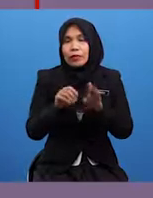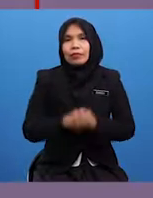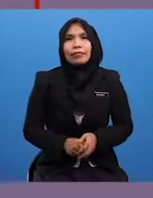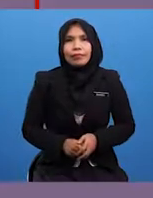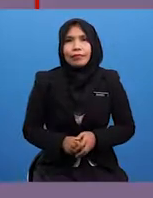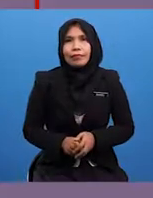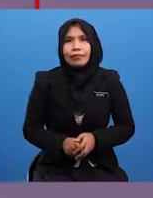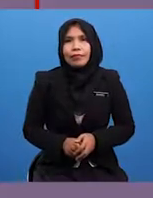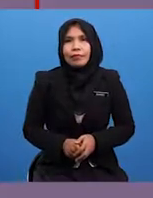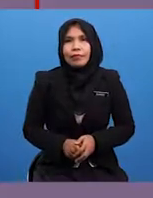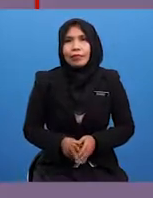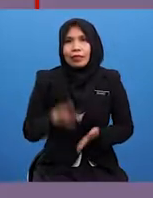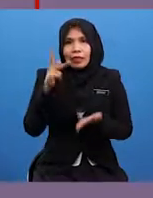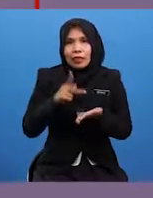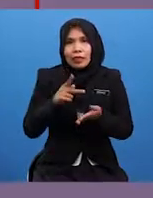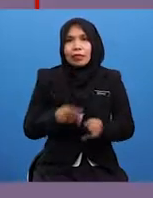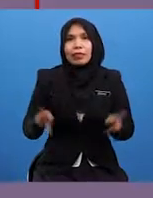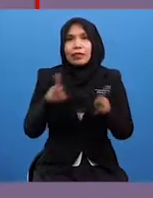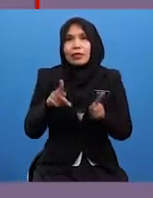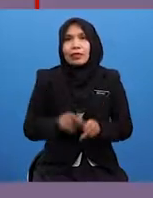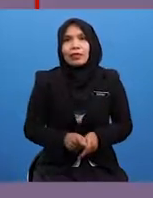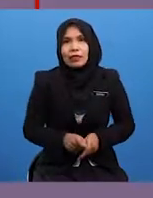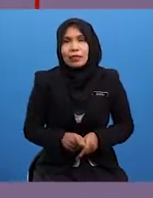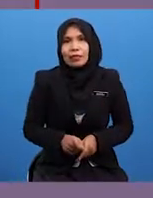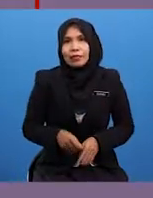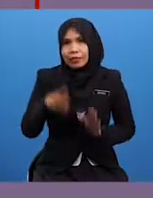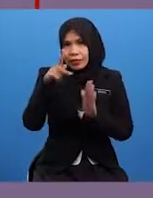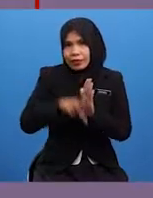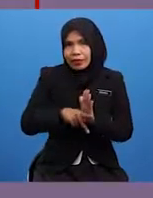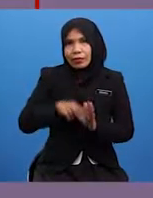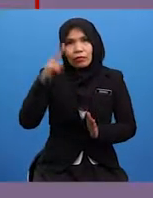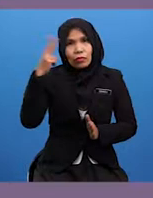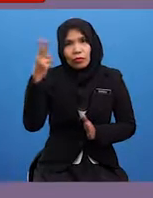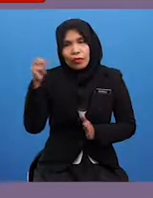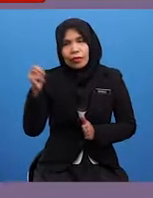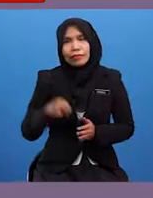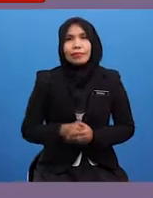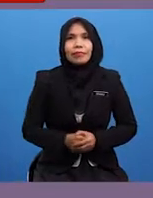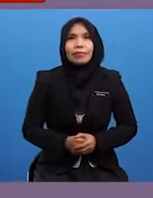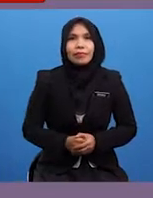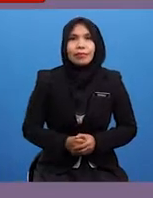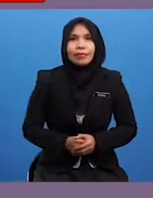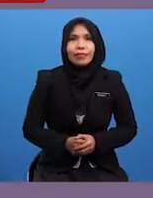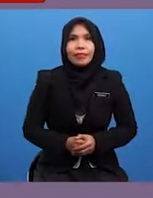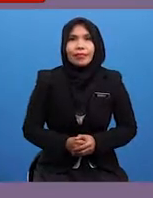dan langkah-langkah keselamatan dalam mengendalikan peralatan elektrik.